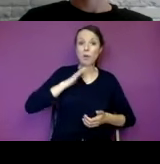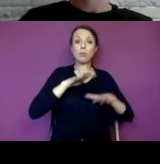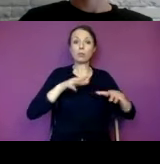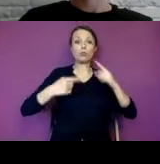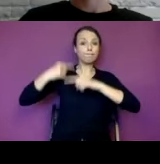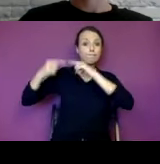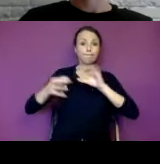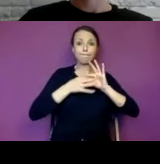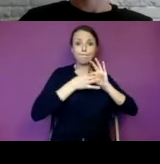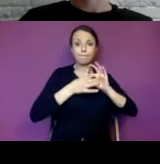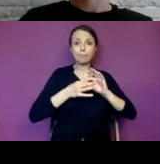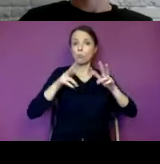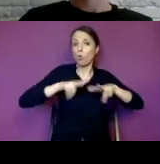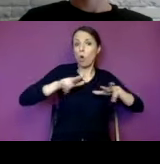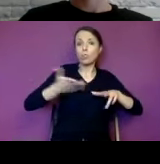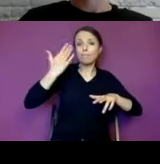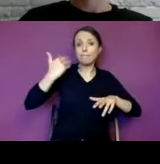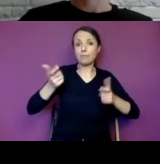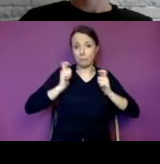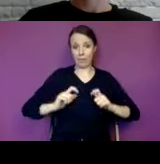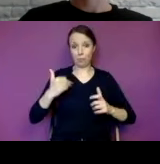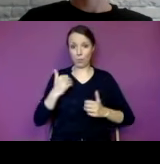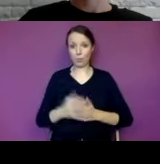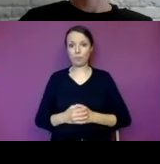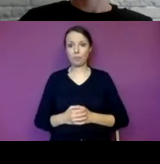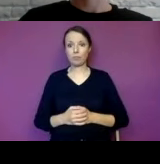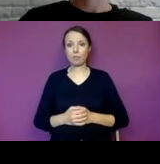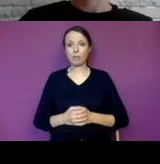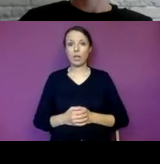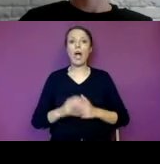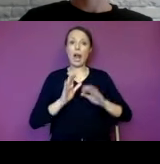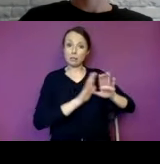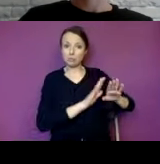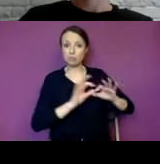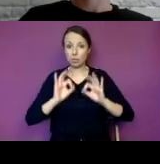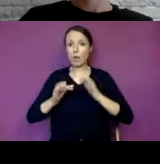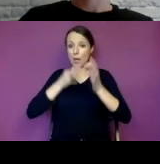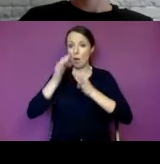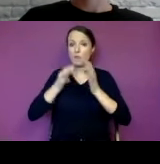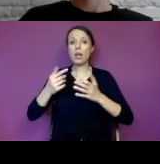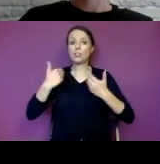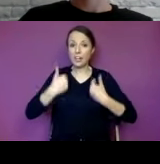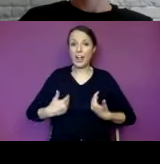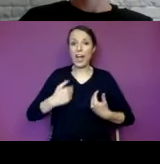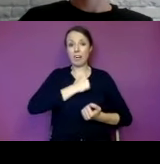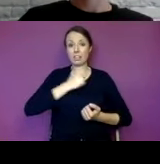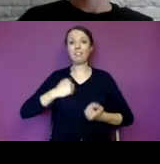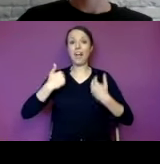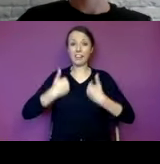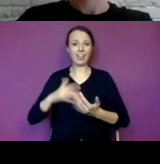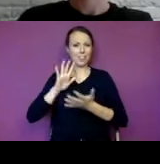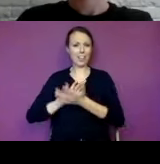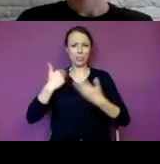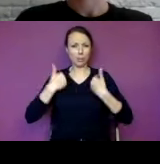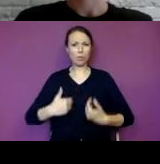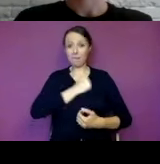do tego mojego doświadczenia. Rzeczywiście mówię o tym wszystkim, bo ja też jestem tą osobą z Warszawy. Jestem tą osobą z Warszawy, która